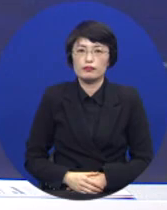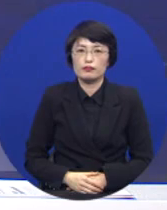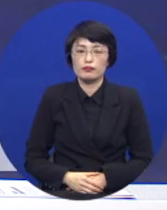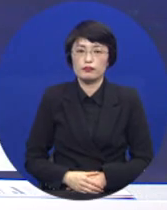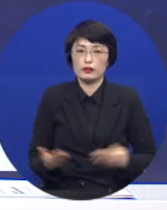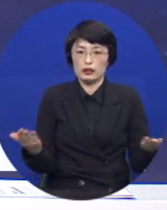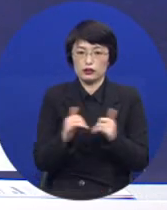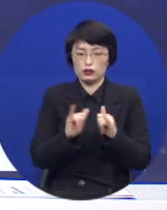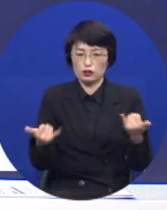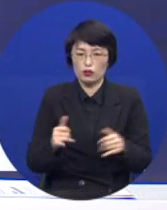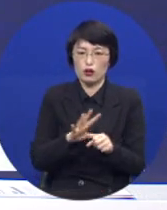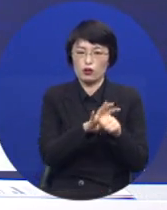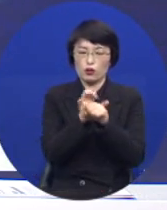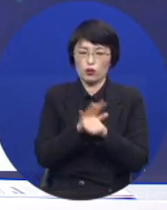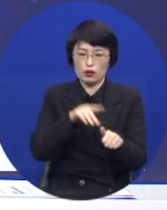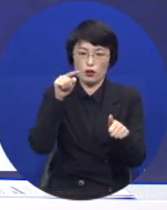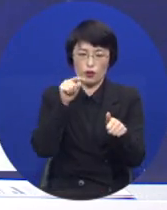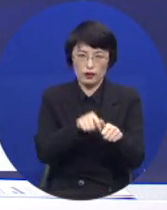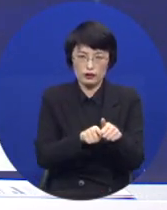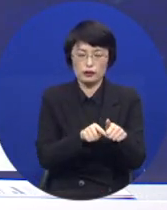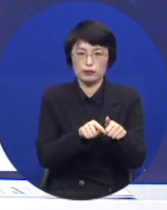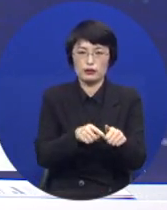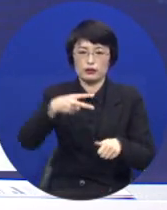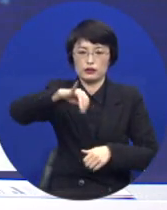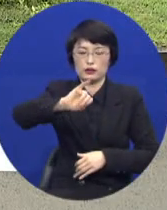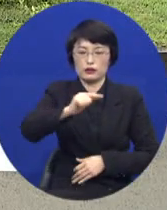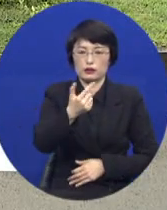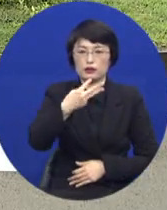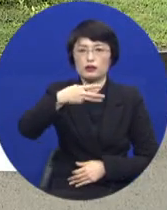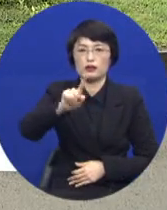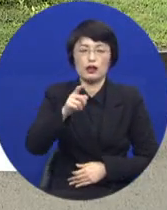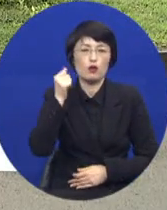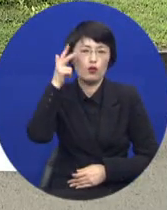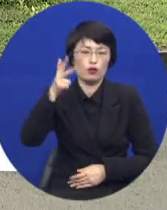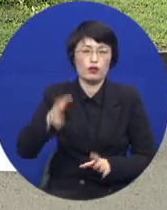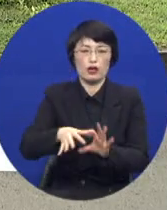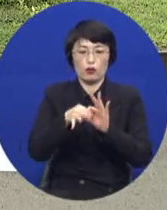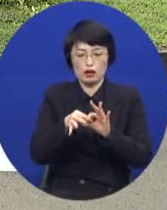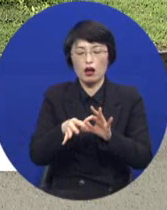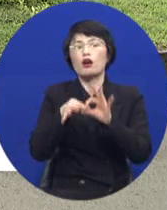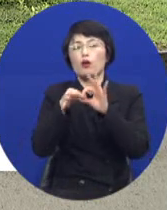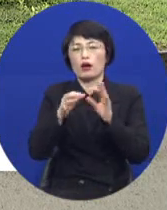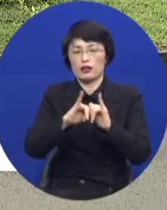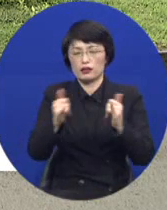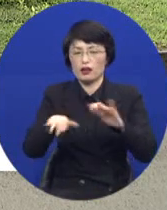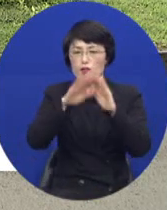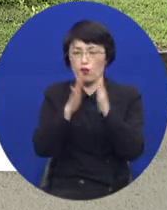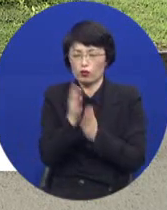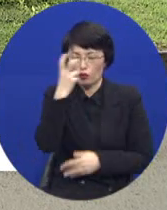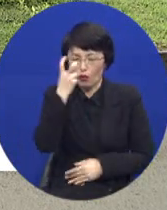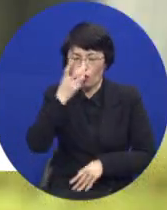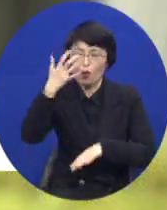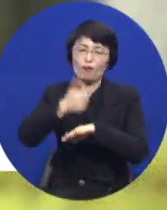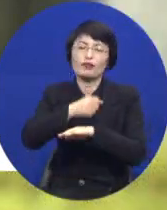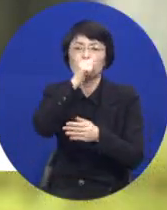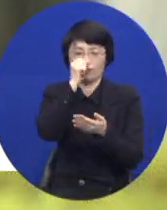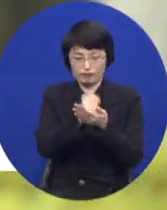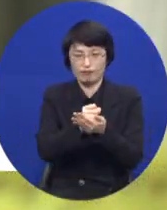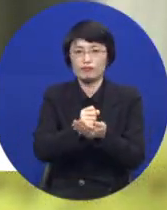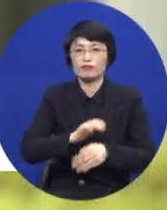직원이 코로나 이고 확진 판정을 받은 제주신라호텔 과 관련해 관계자 모두 음성으로 확인됐습니다